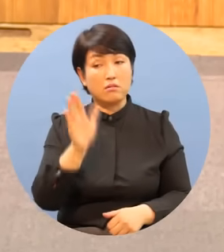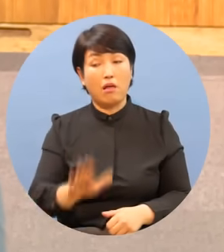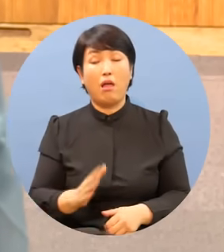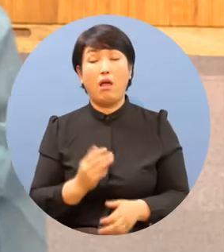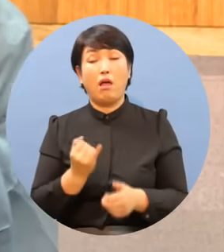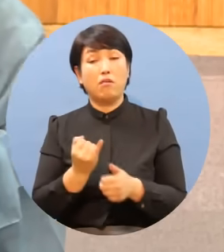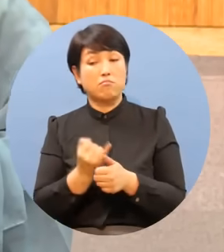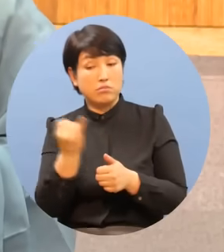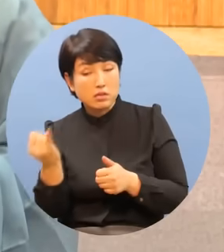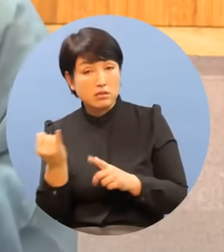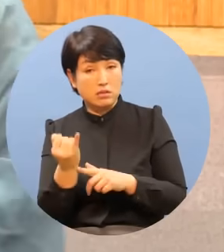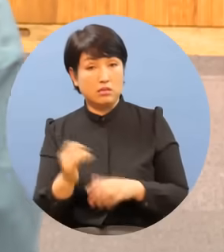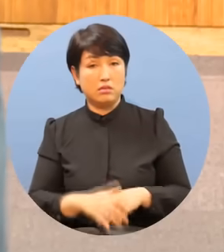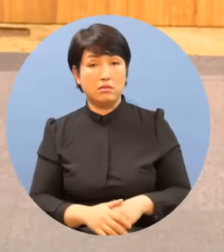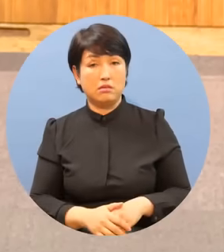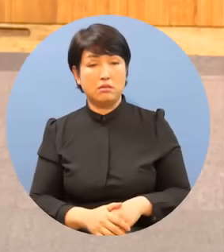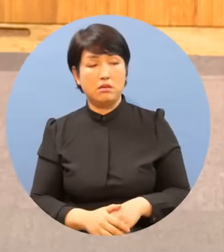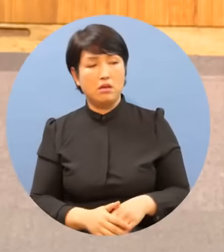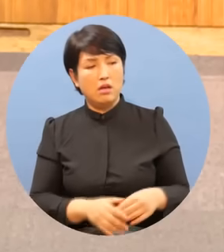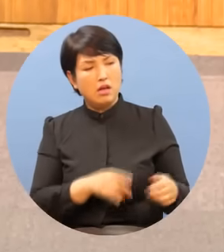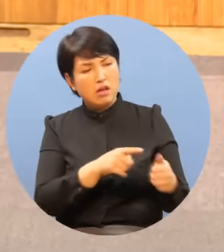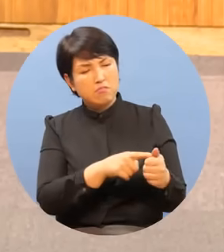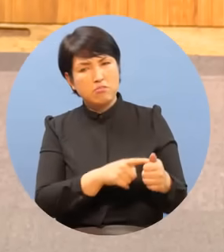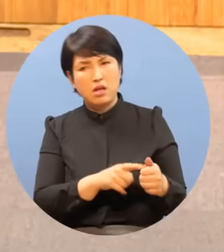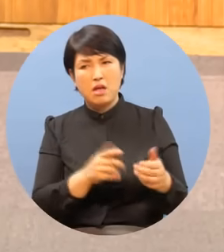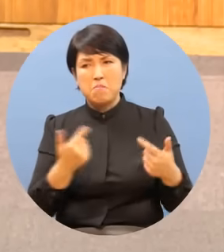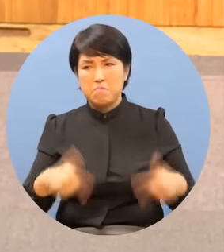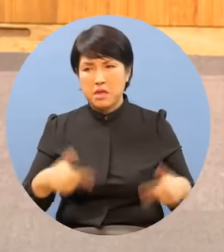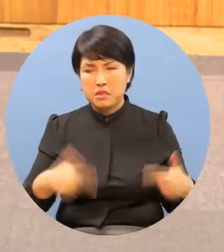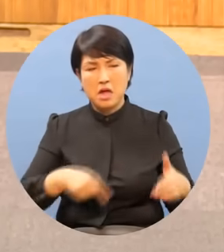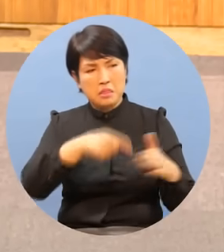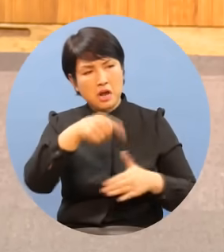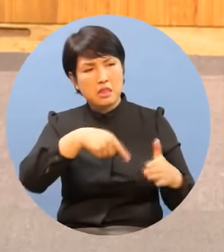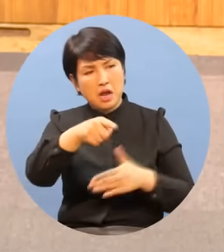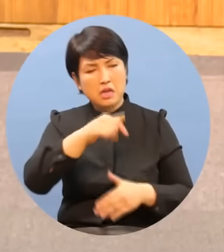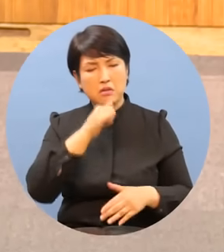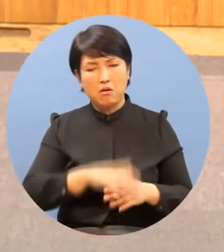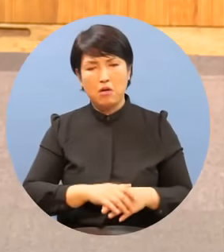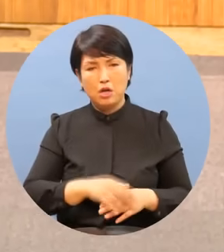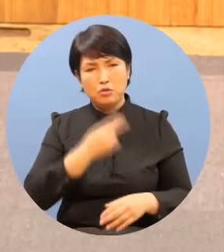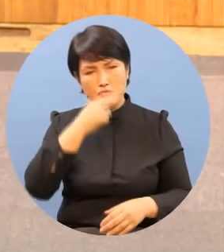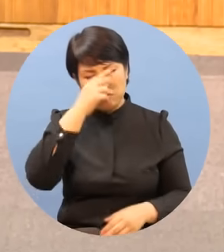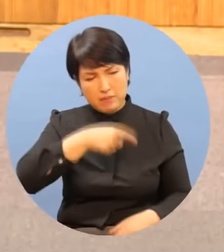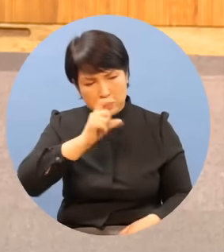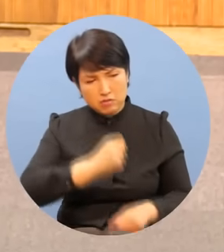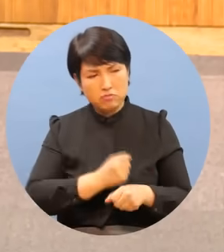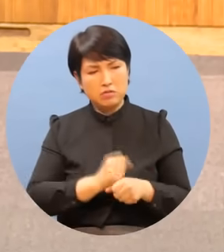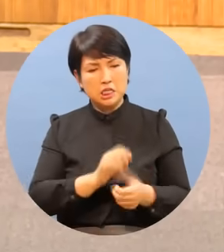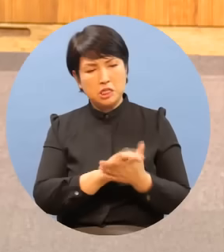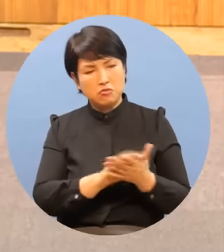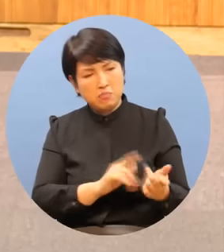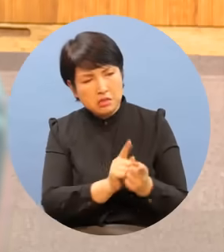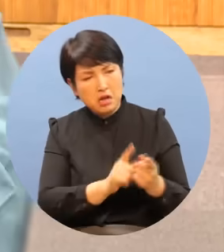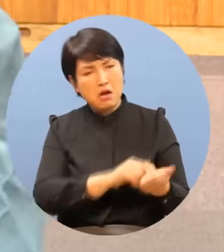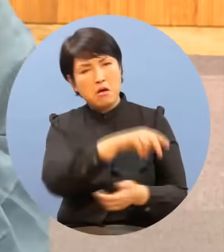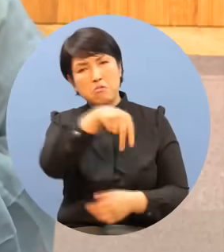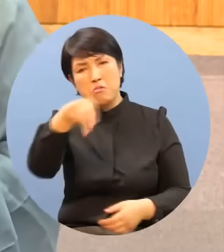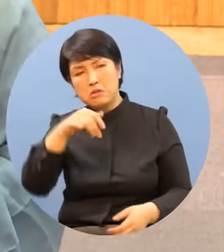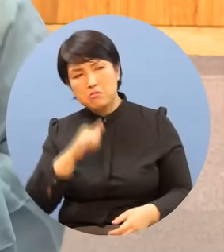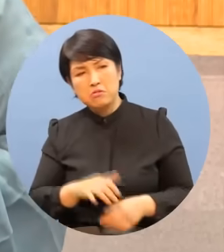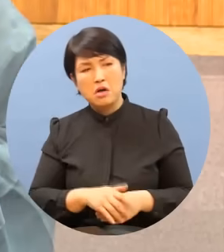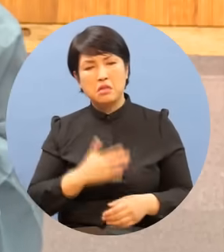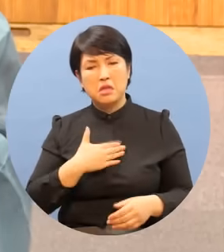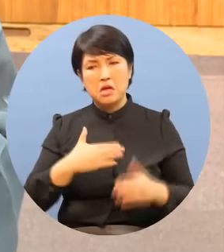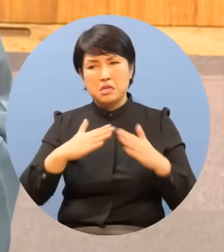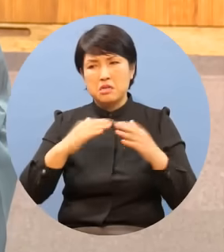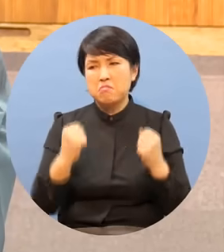그런데 아내는 집에서 저거 맨날 밖에 나가고 아시겠어요? 맨날 술 먹고 친구하고 돌아다니고 나는 하루